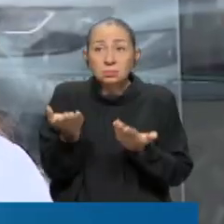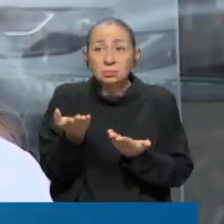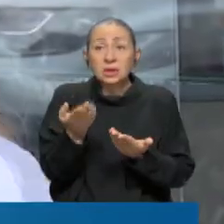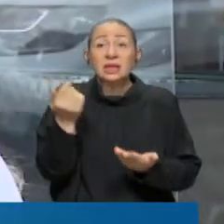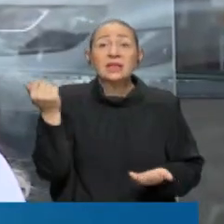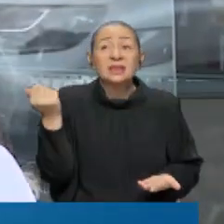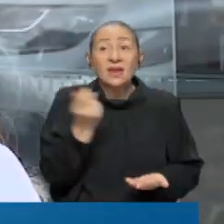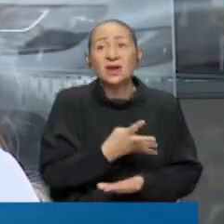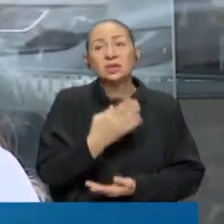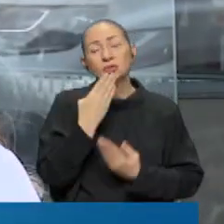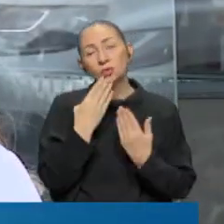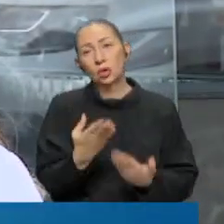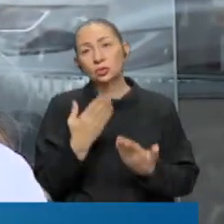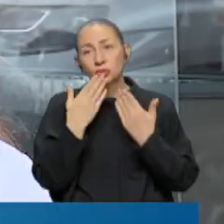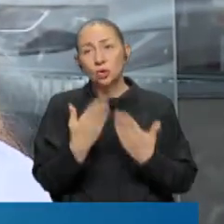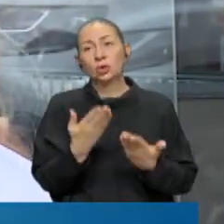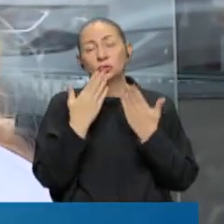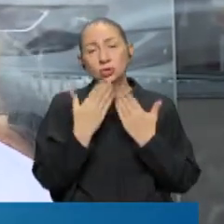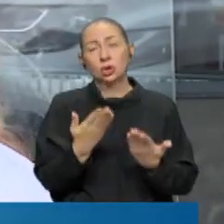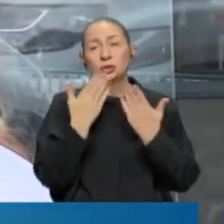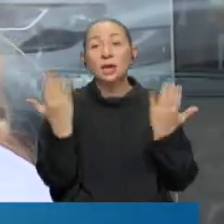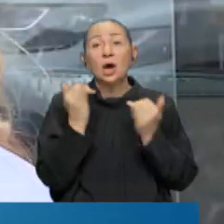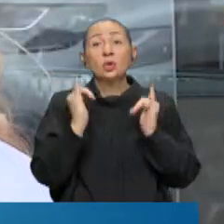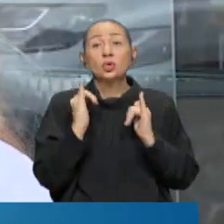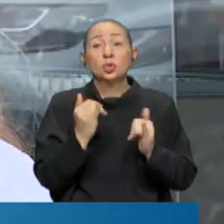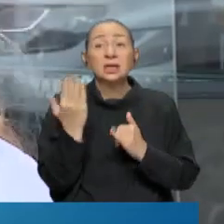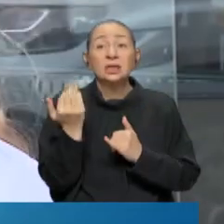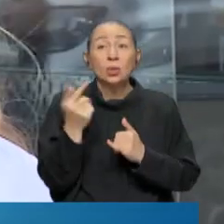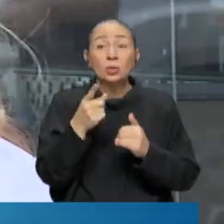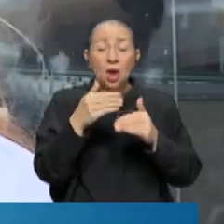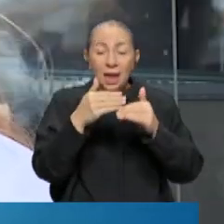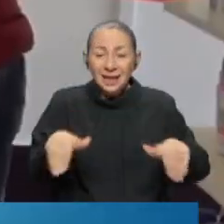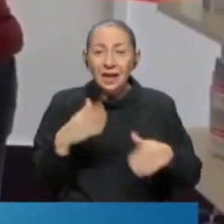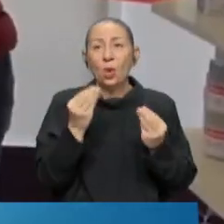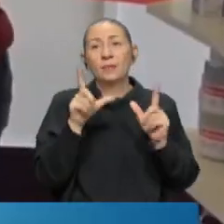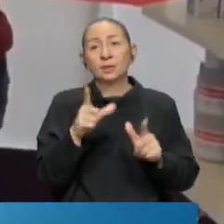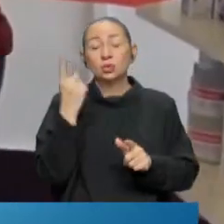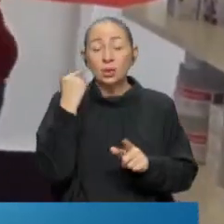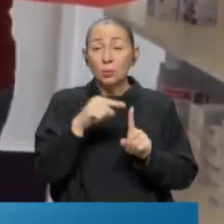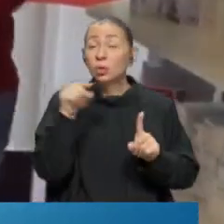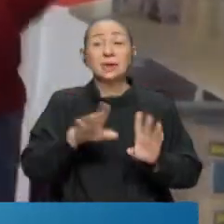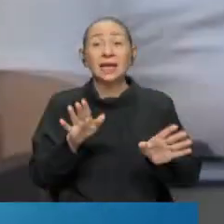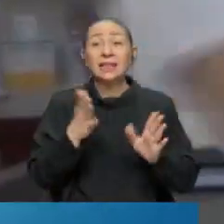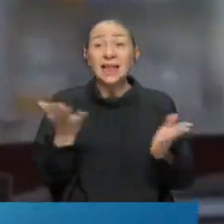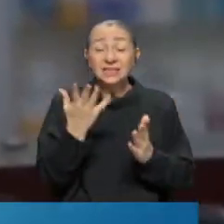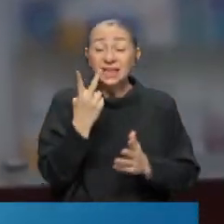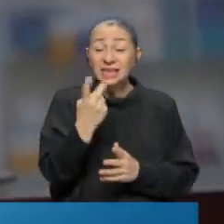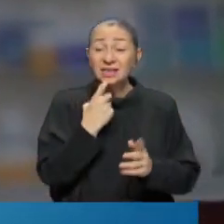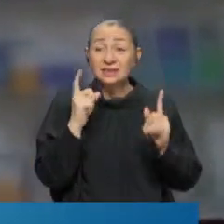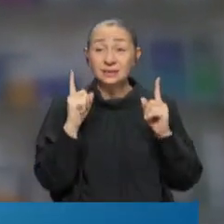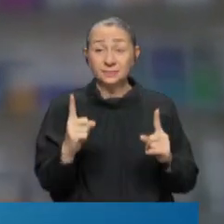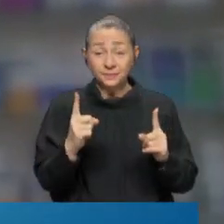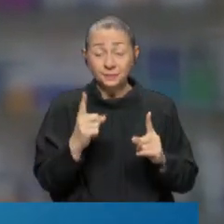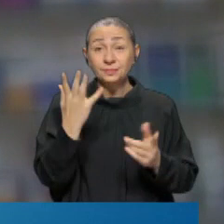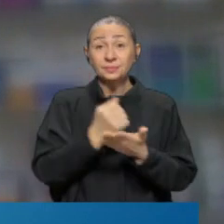defalarca dile getirdik hep söyledik daha da kötü günler olacak buna bir önlem alalım dedik dünden bugüne değil neredeyse 2 yıla yakın